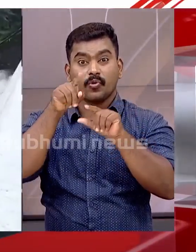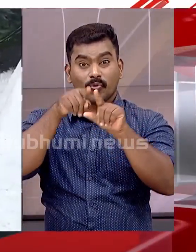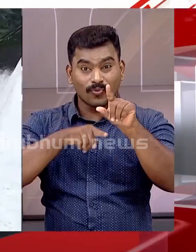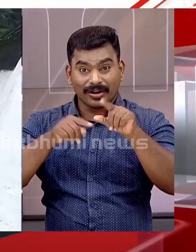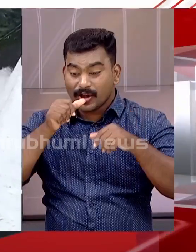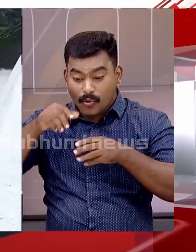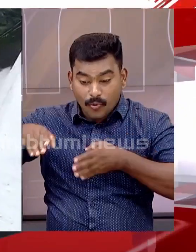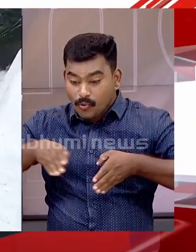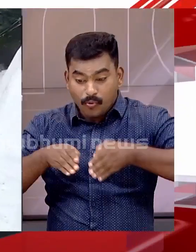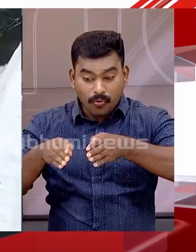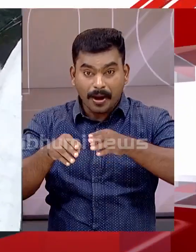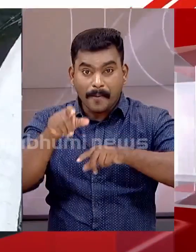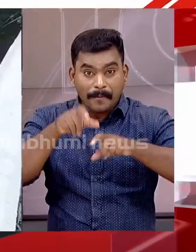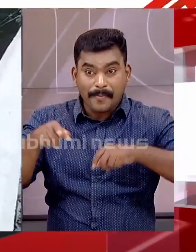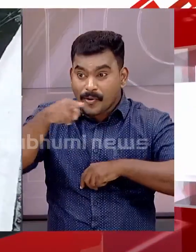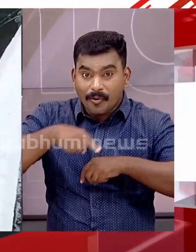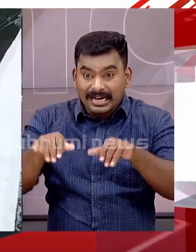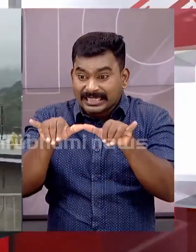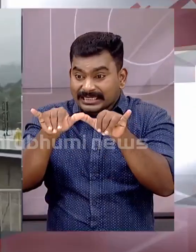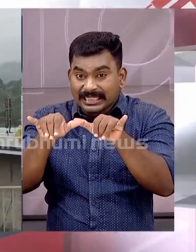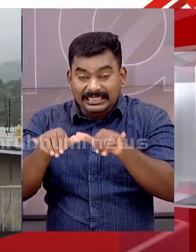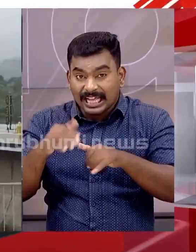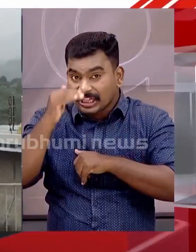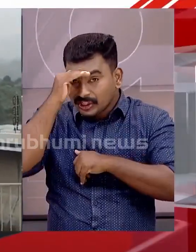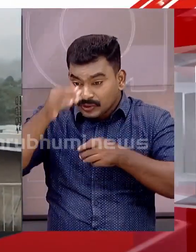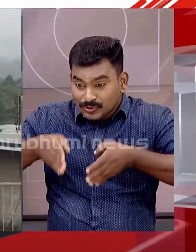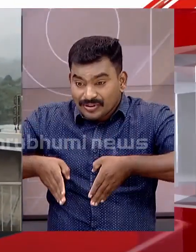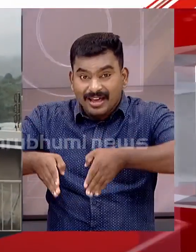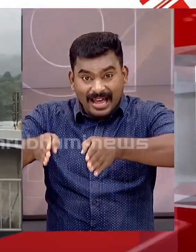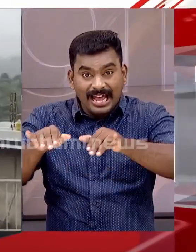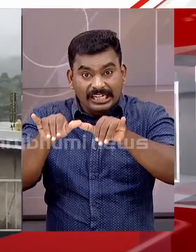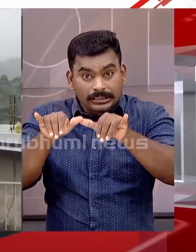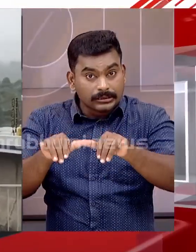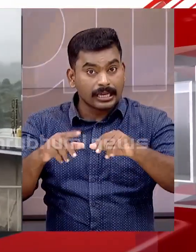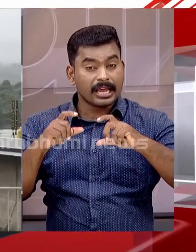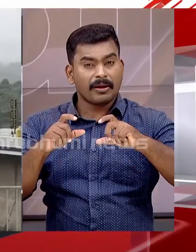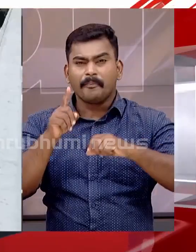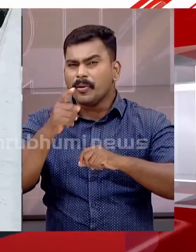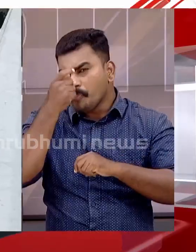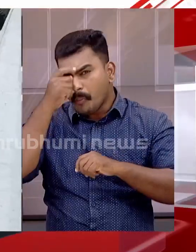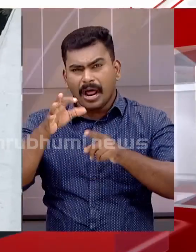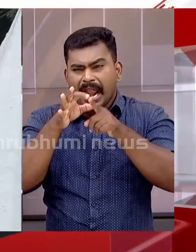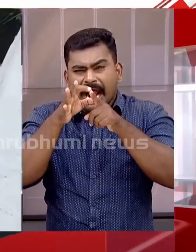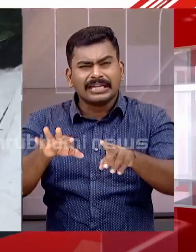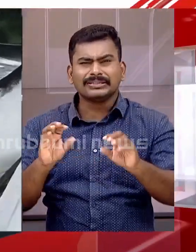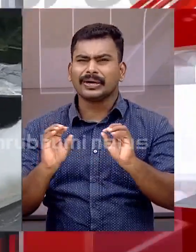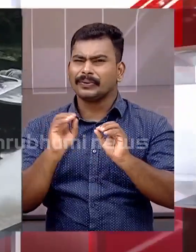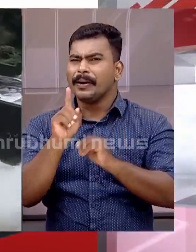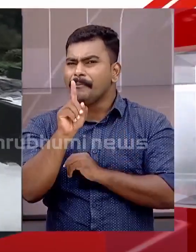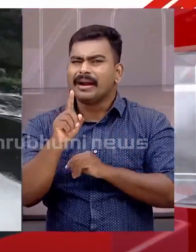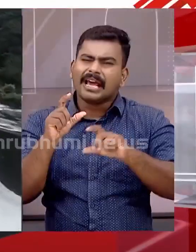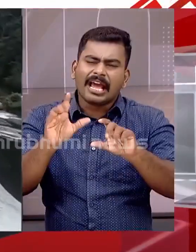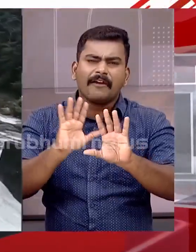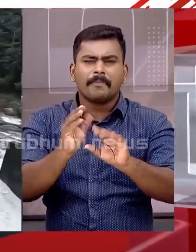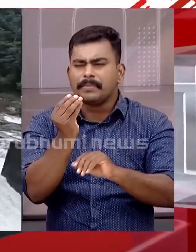വിടുന്നത്. അതിരപ്പള്ളി വാഴച്ചാൽ മേഖലയിലും ജലനിരപ്പ് ഉയരാൻ സാധ്യതയുണ്ട്. പക്ഷേ അതൊരു അപകടകരമായ രീതിയിൽ ജലനിരപ്പ് ഉയരാനുള്ള